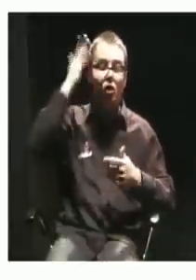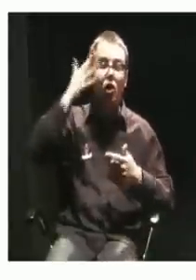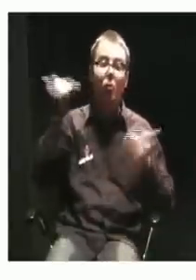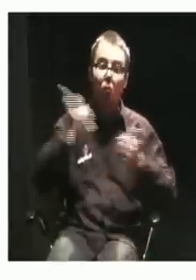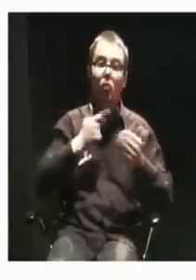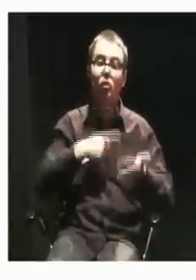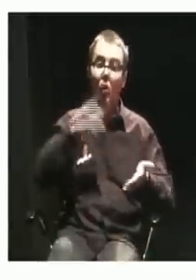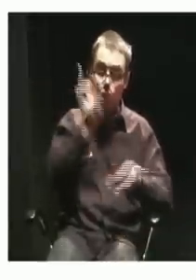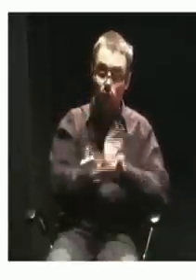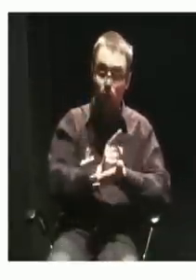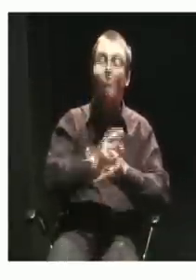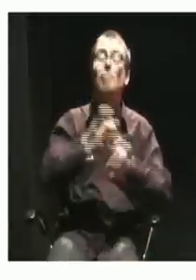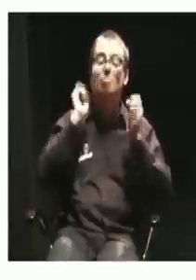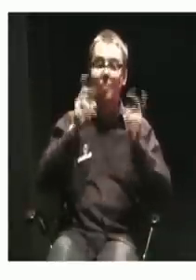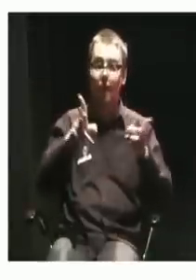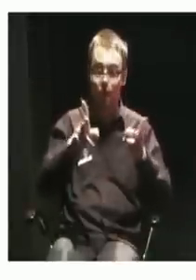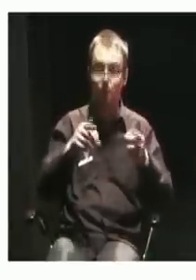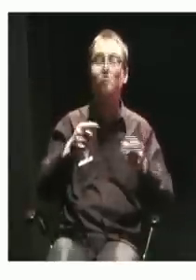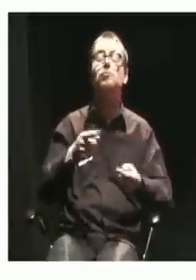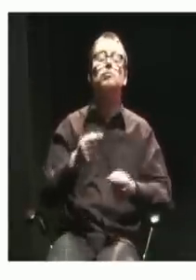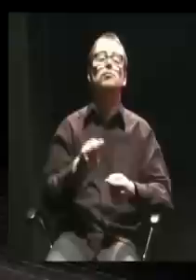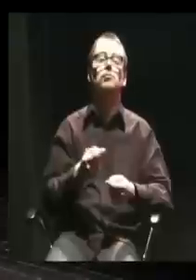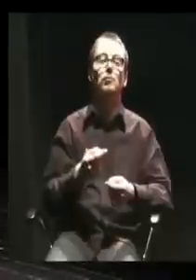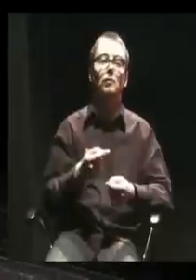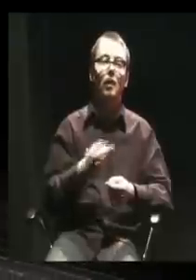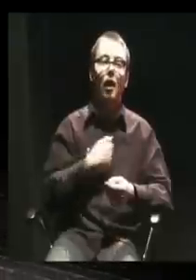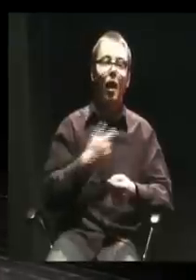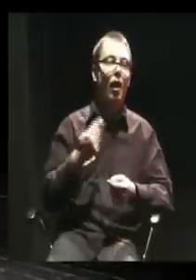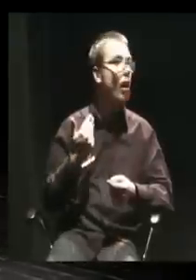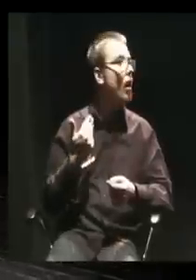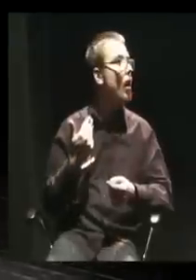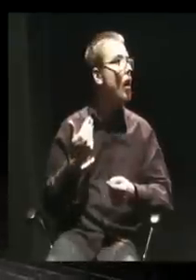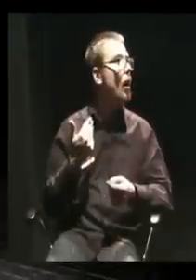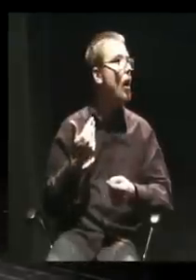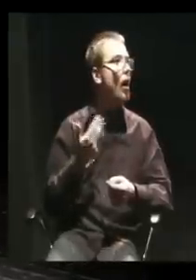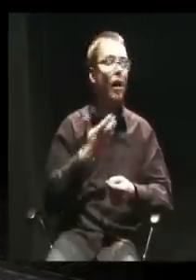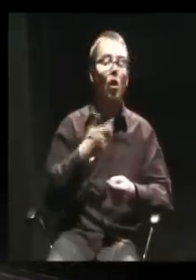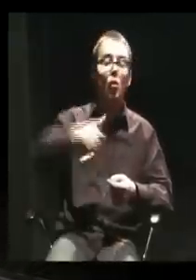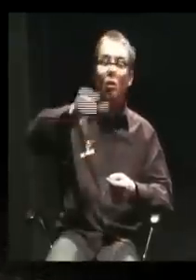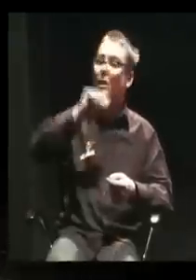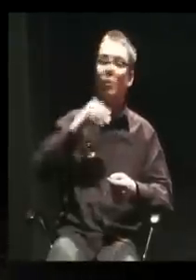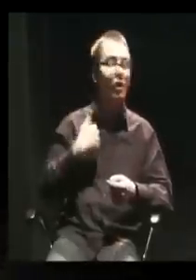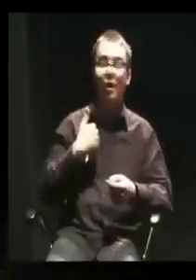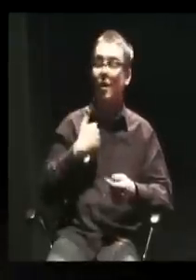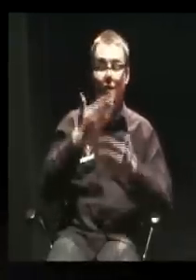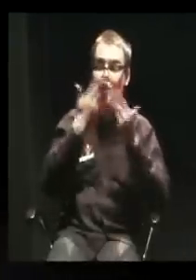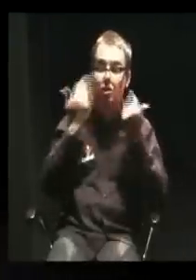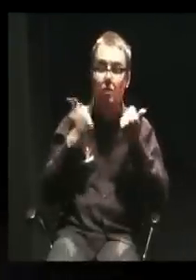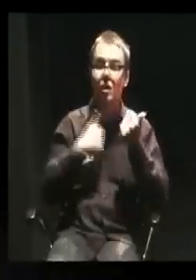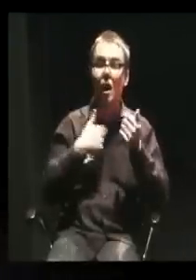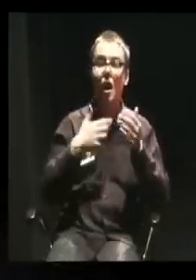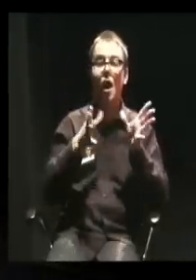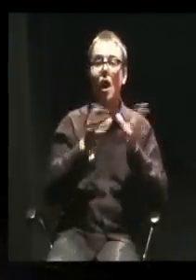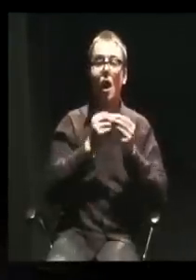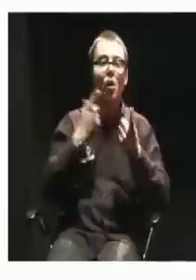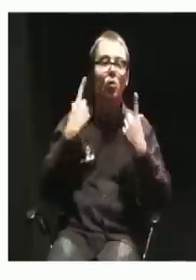tak. Motywacją zajmuję się od roku, ale wtedy nie marzyłem o tym, że wystąpię na jednej scenie z Nickiem Wójcicem.